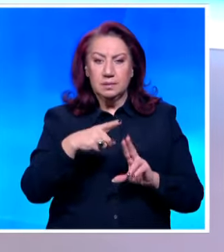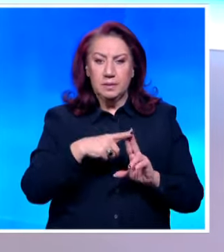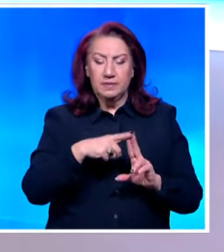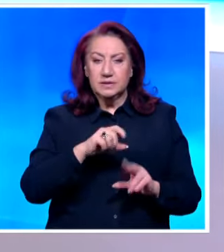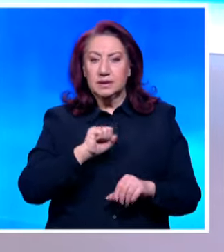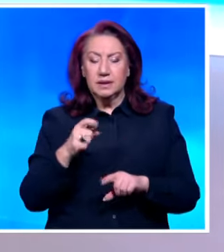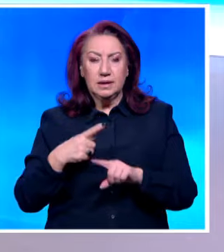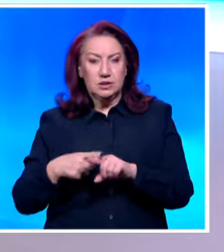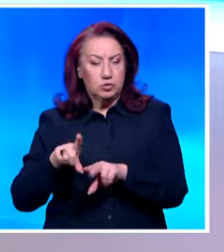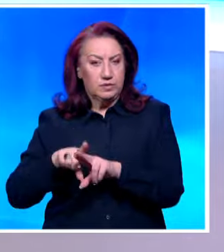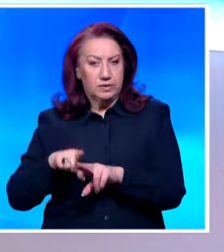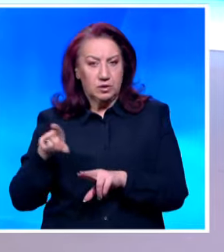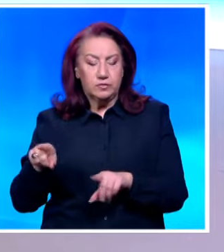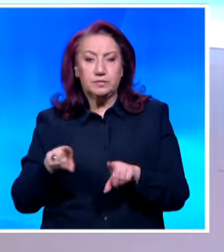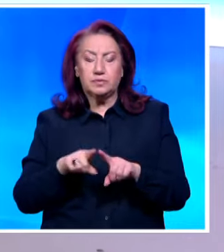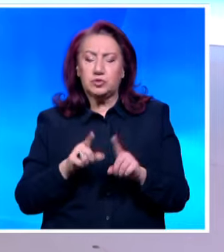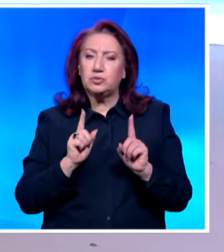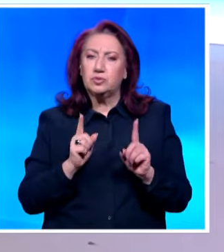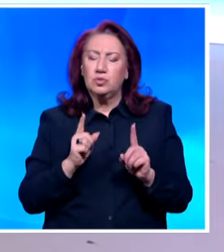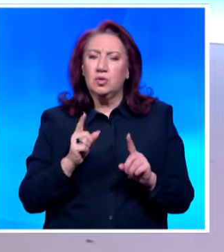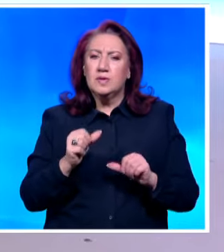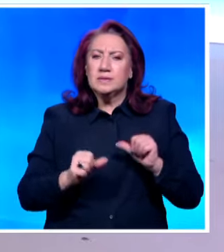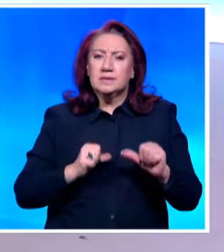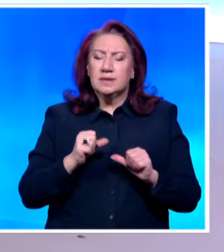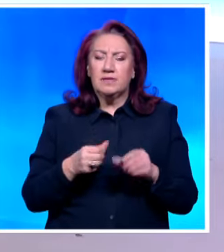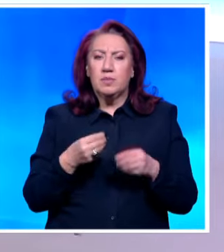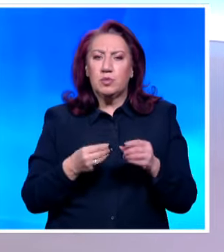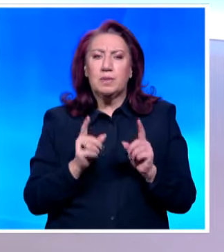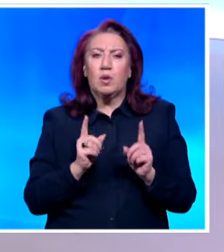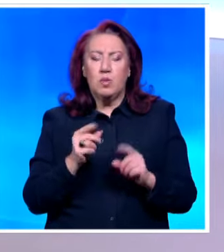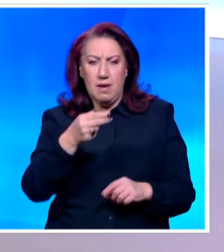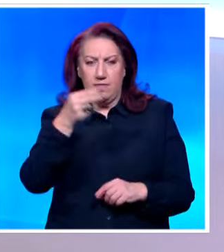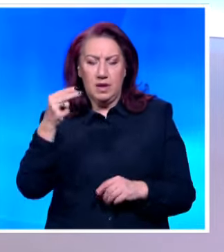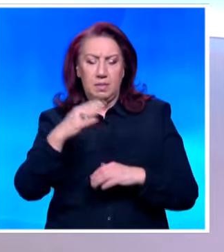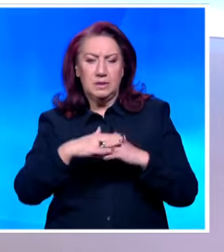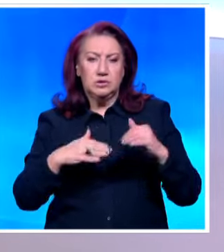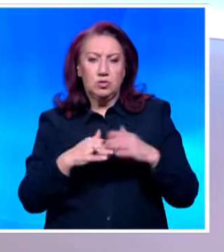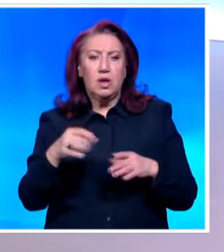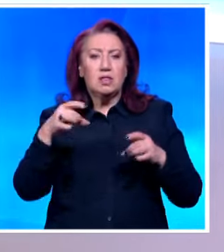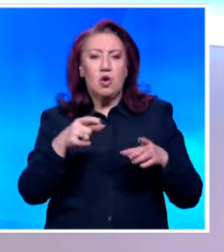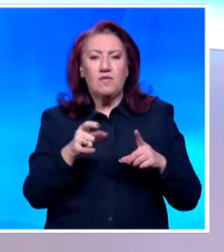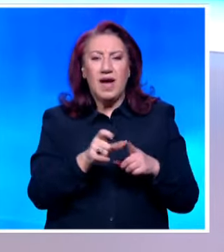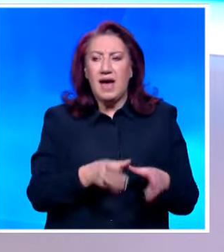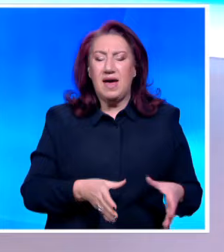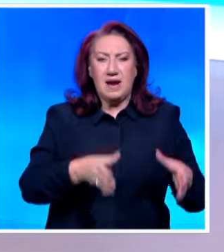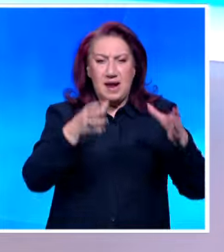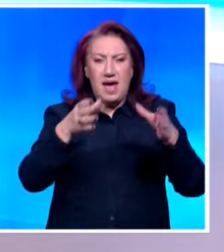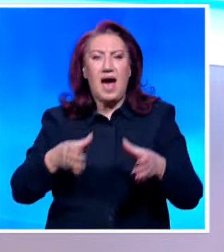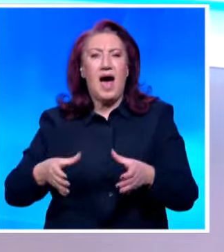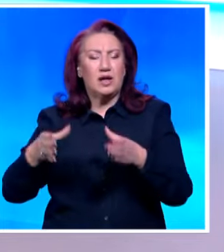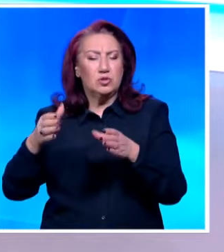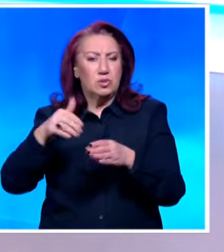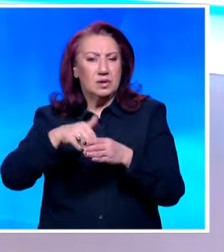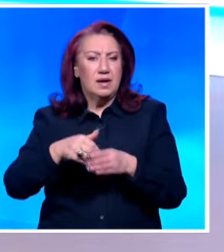темата коя компания да строи новите реактори в аец козлодуи всичко от репортерите на btv от народното събрание и министерски съвет първо за